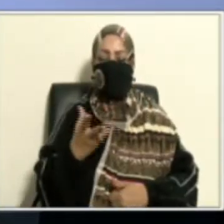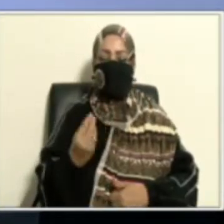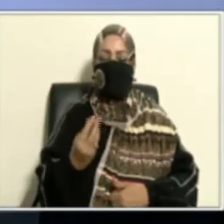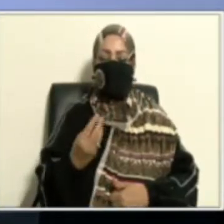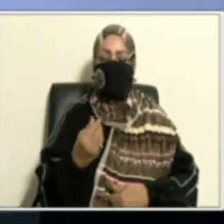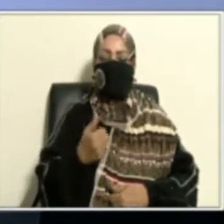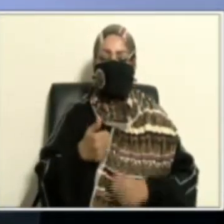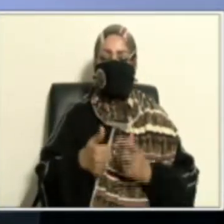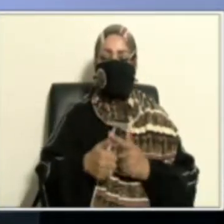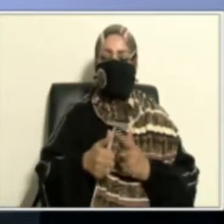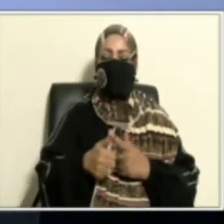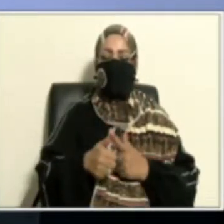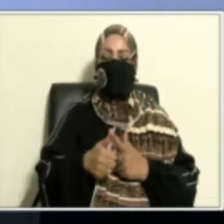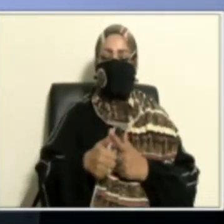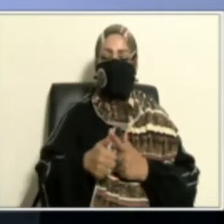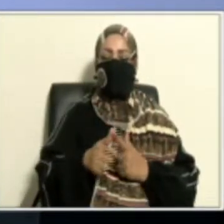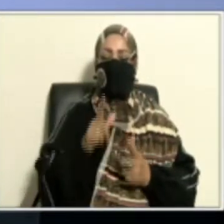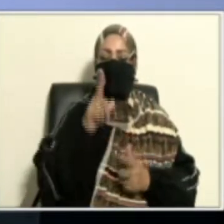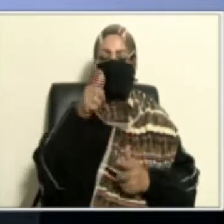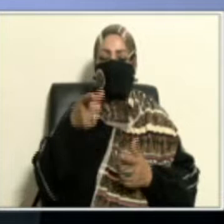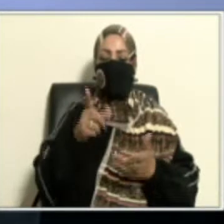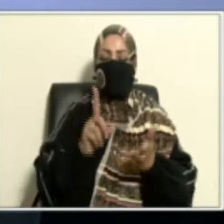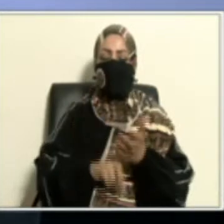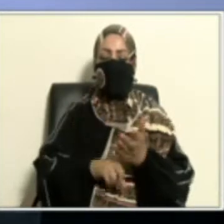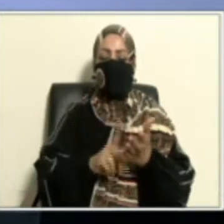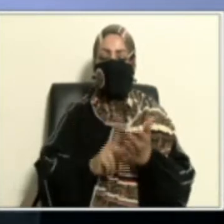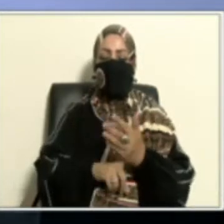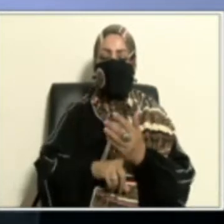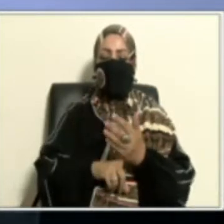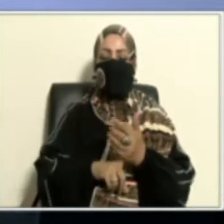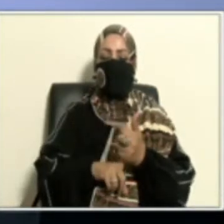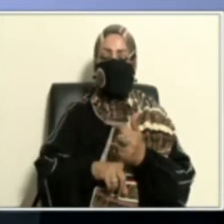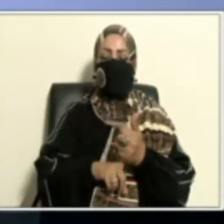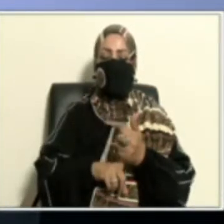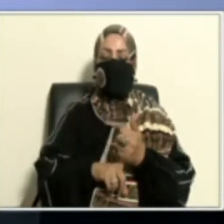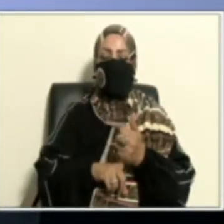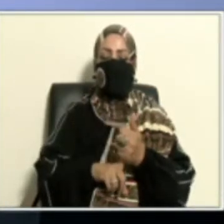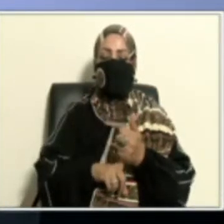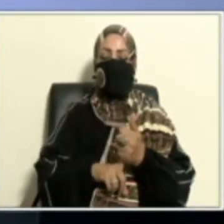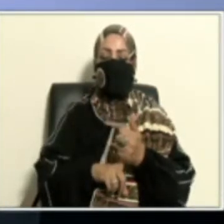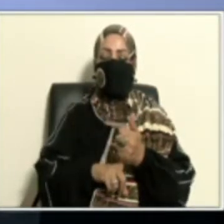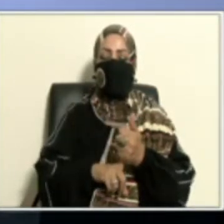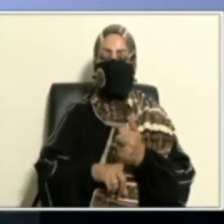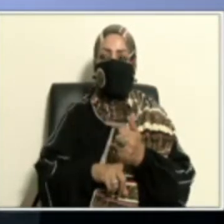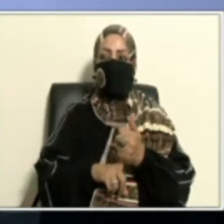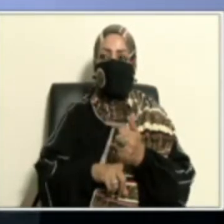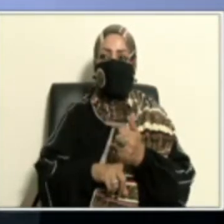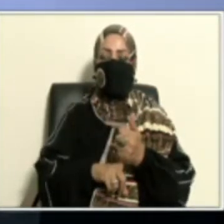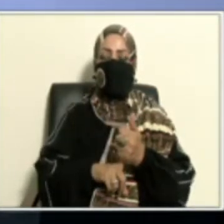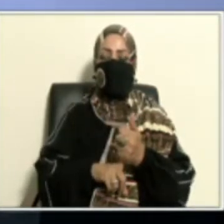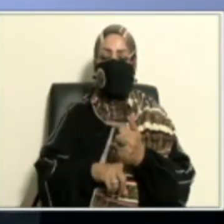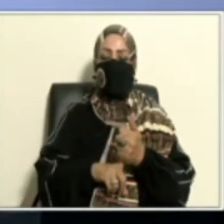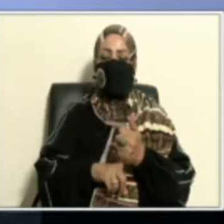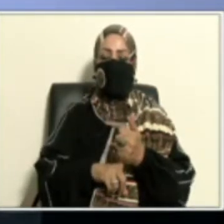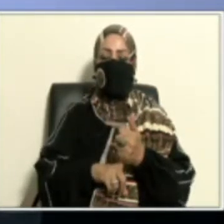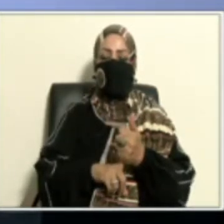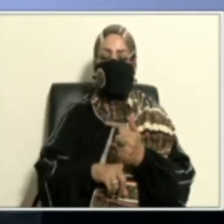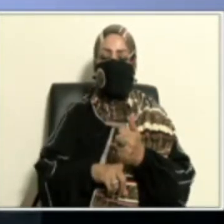السور اللي هناك يشرب فيه الانسان المسلم والكافر. يعني تتوضا به ولا ما تتوضاش به من حيث الطهاره من